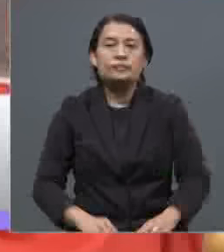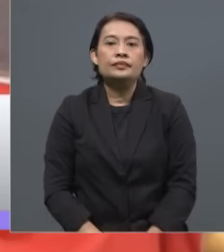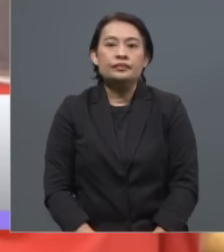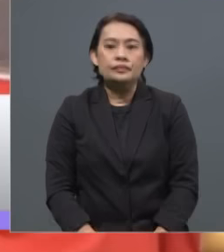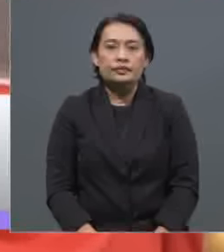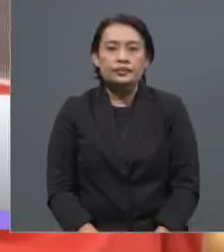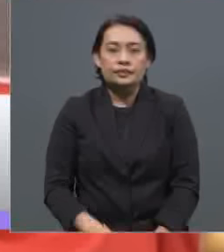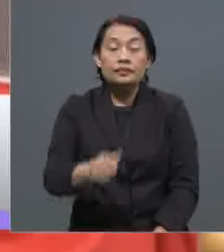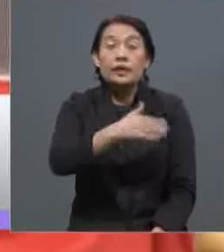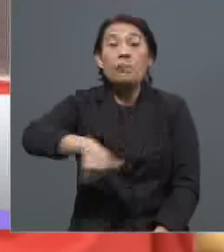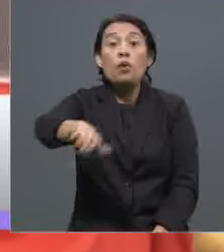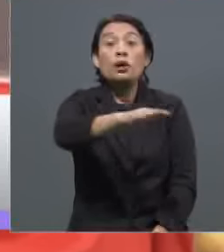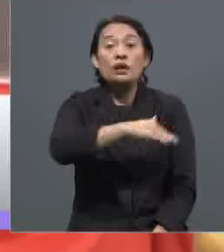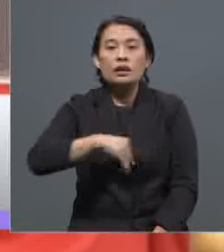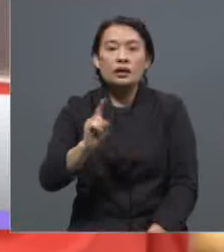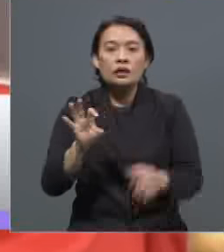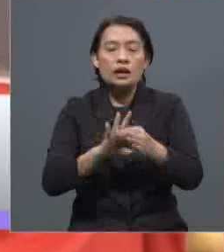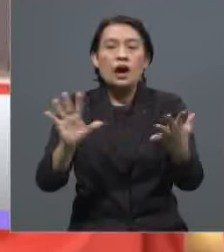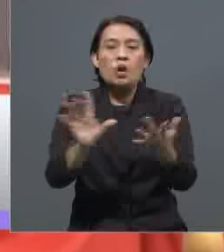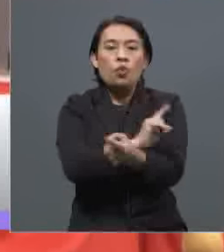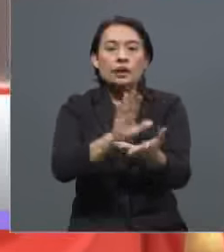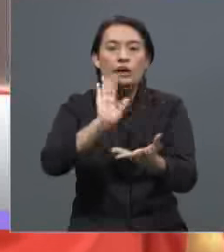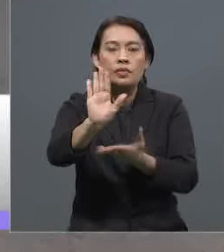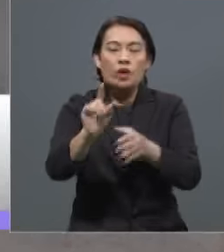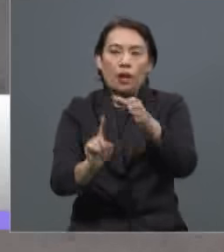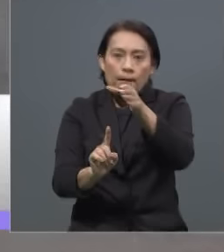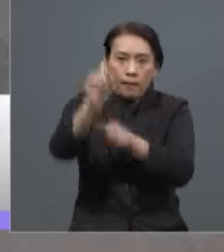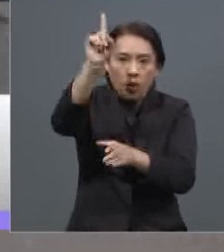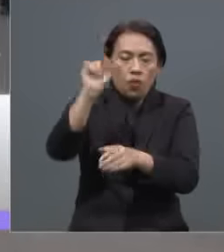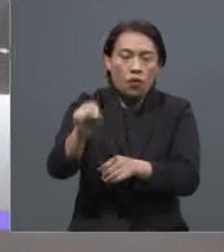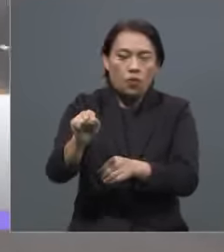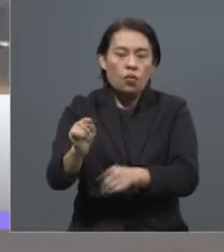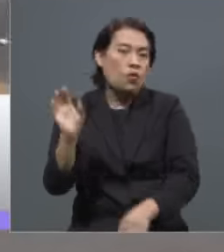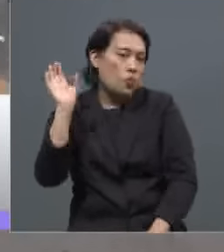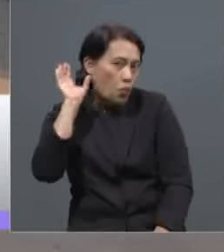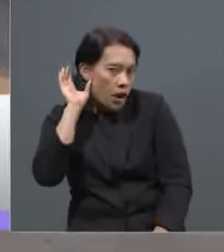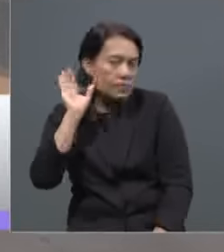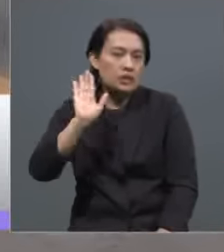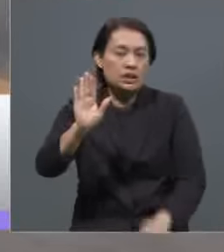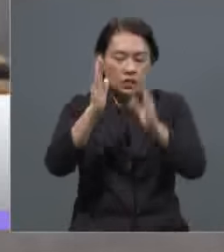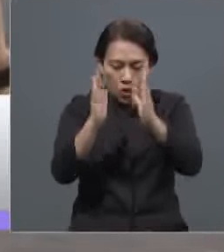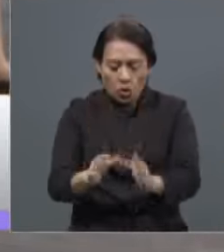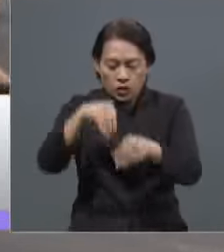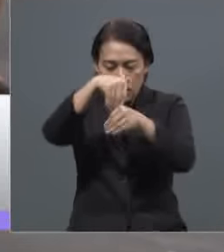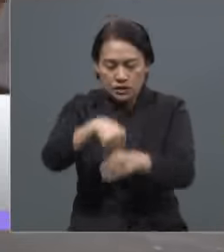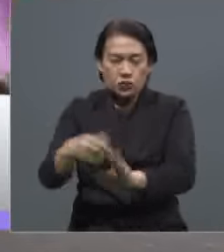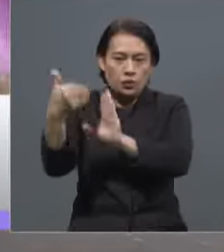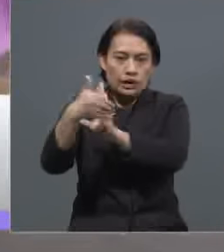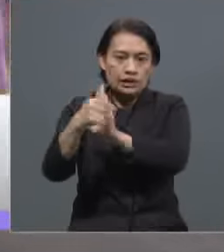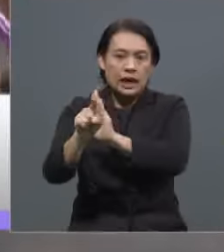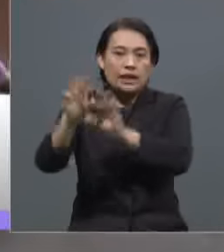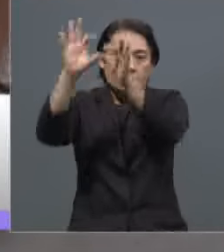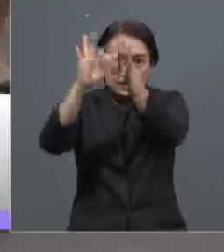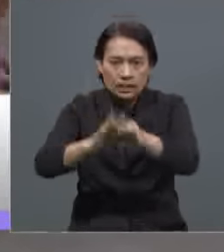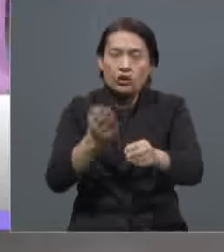โดยสีสันทั้งหมดนี้ครับเป็นหนึ่งในประเพณีบุญบั้งไฟที่ถือเป็นประเพณีความเชื่อของชาวอีสานเกี่ยวกับการขอฝน